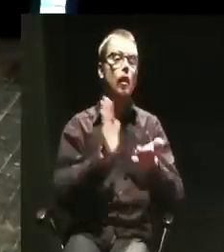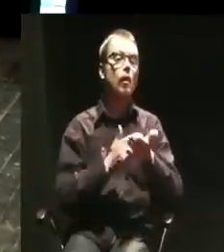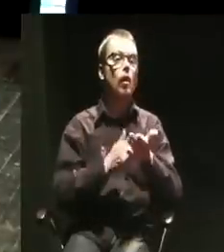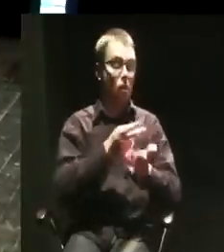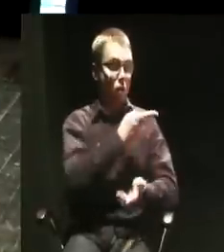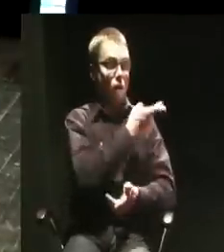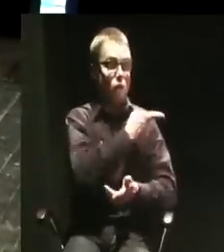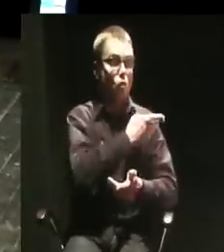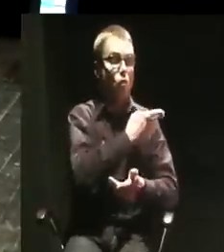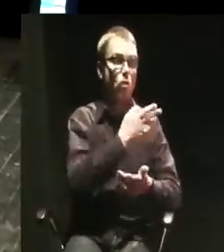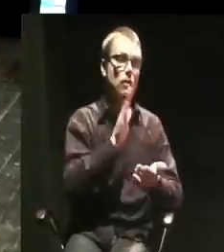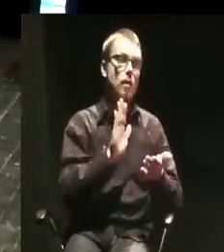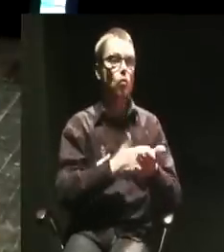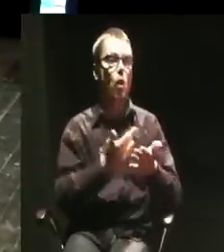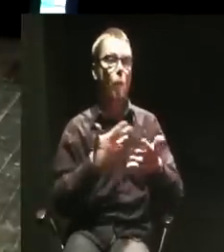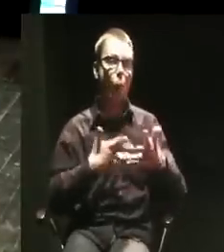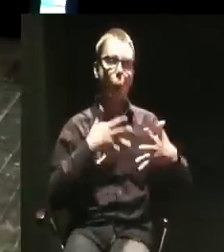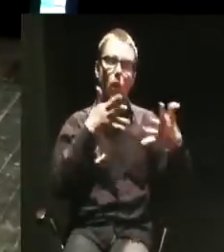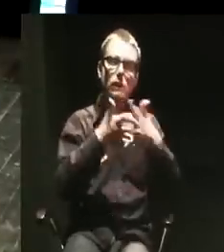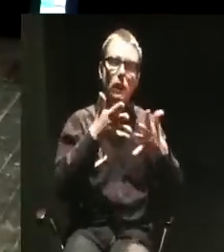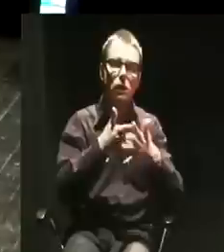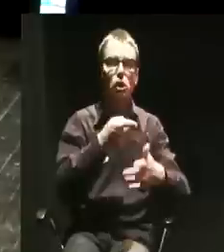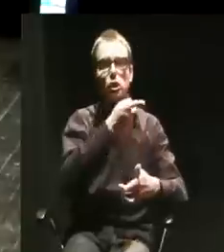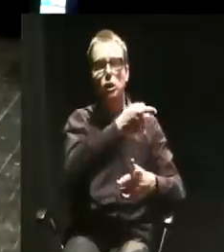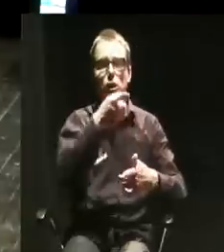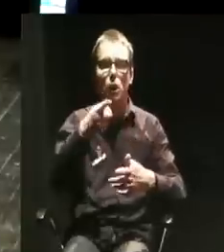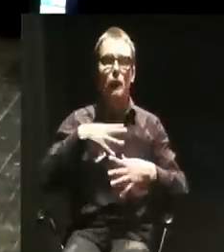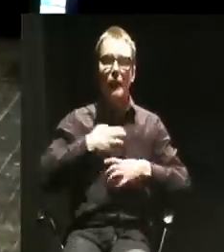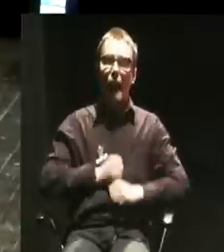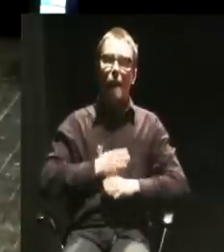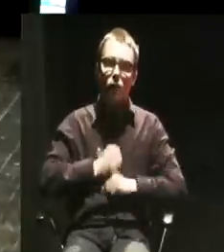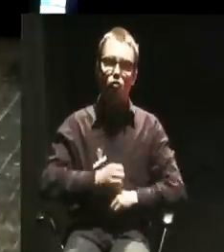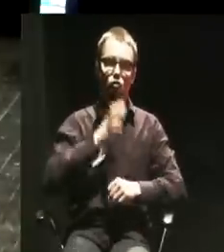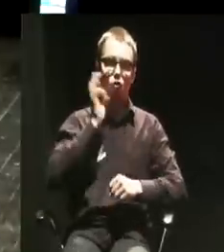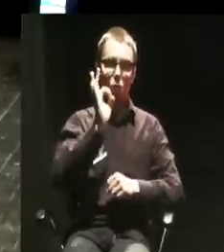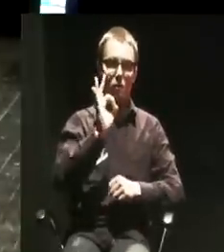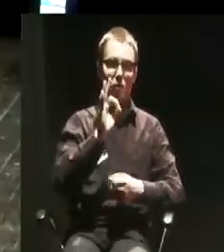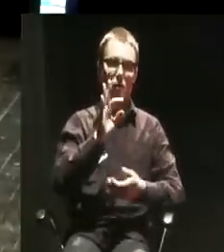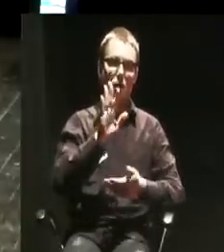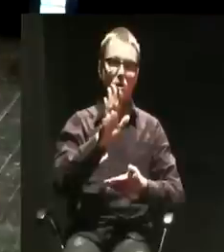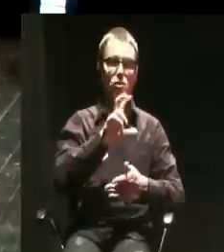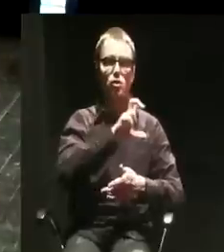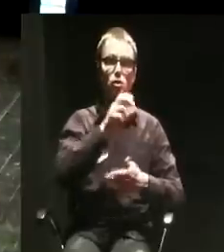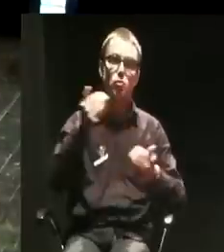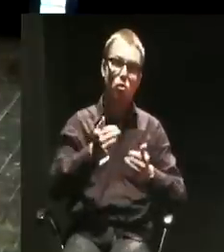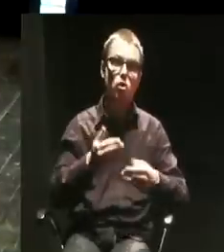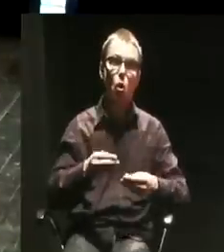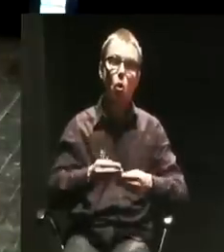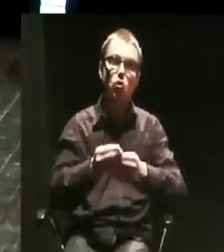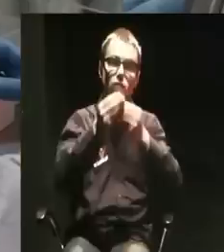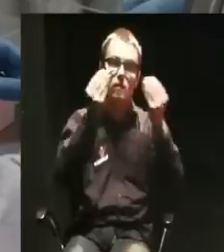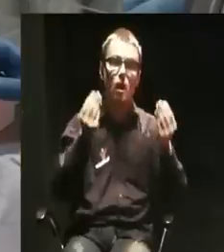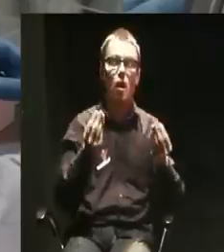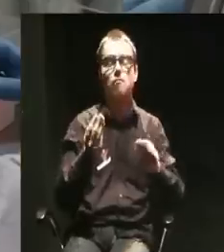Czy mamy dobry metabolizm kawy. To jest bardzo ważne przy ustalaniu potencjalnych